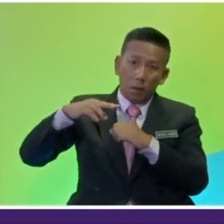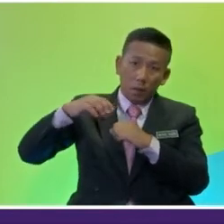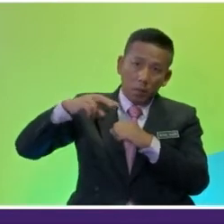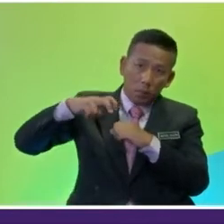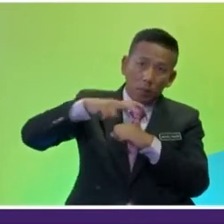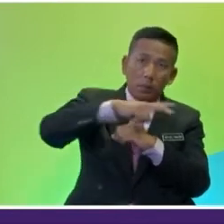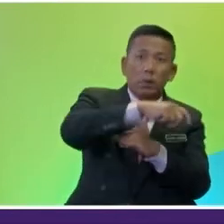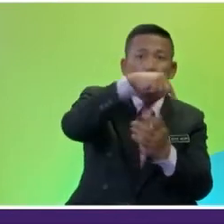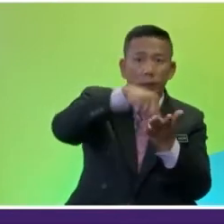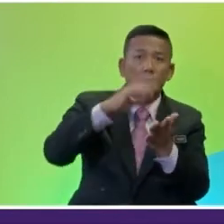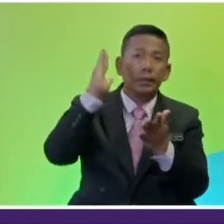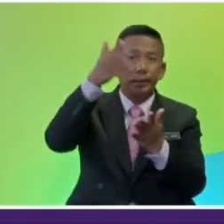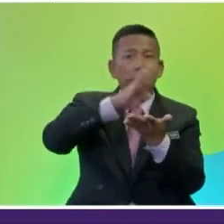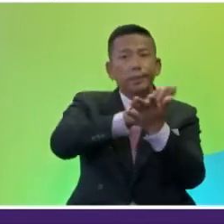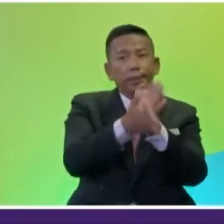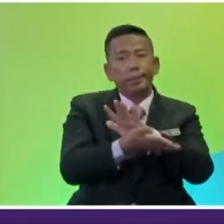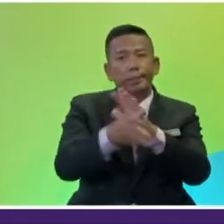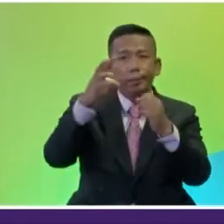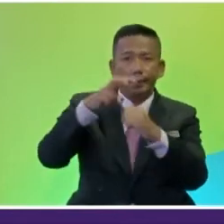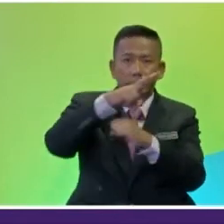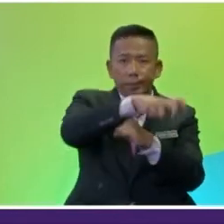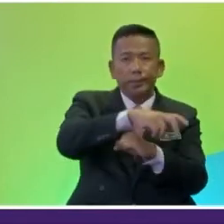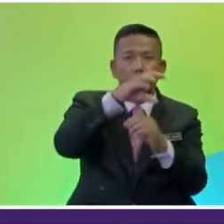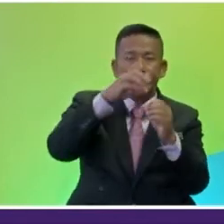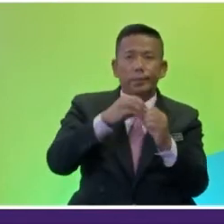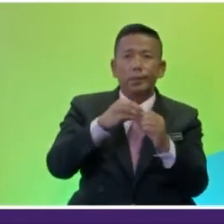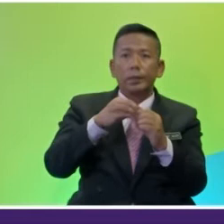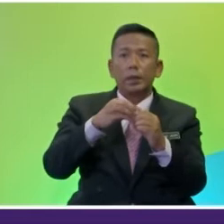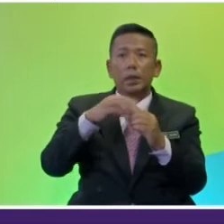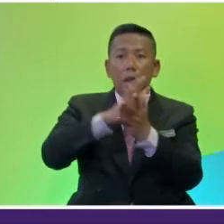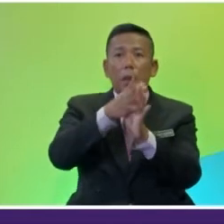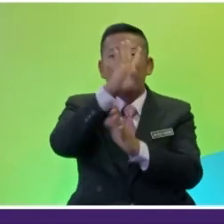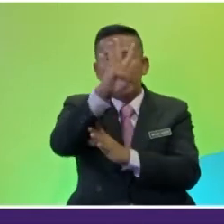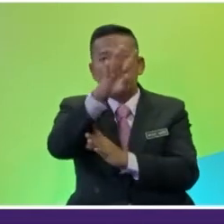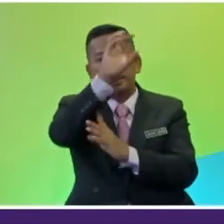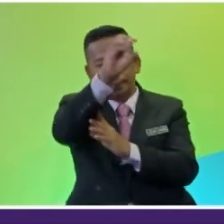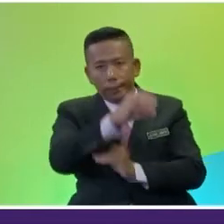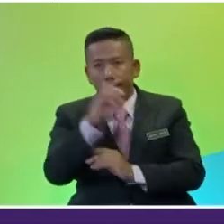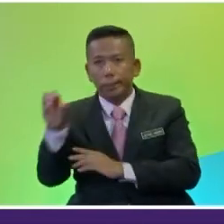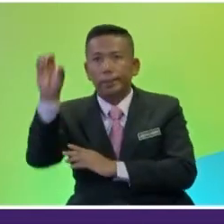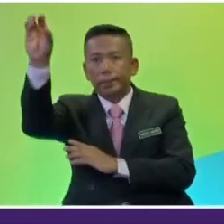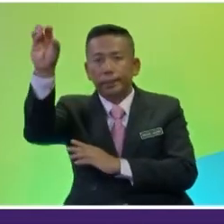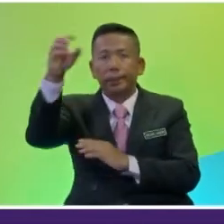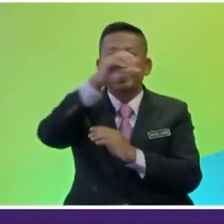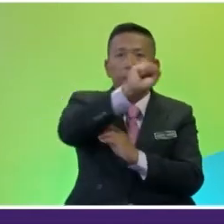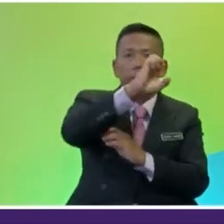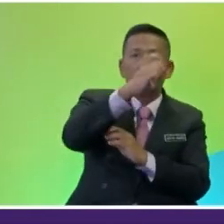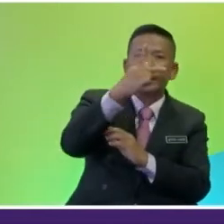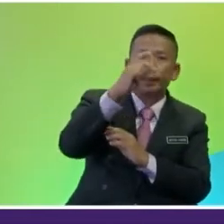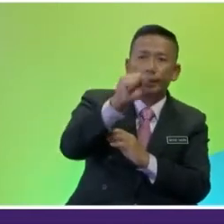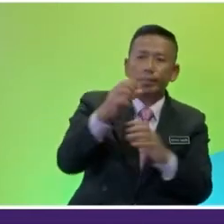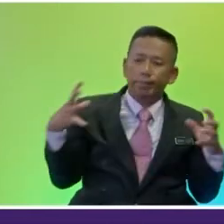individu baru dia akan diplik proses mitosis yang melibatkan percantuman game lah